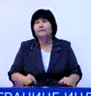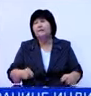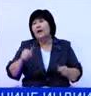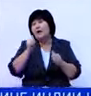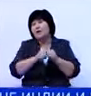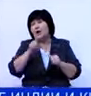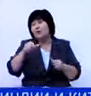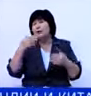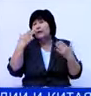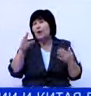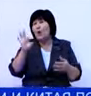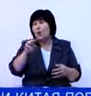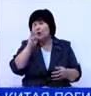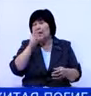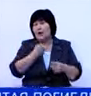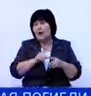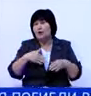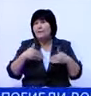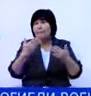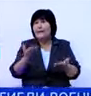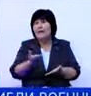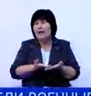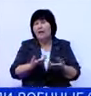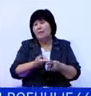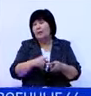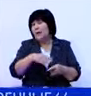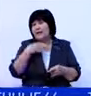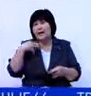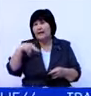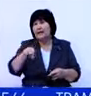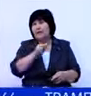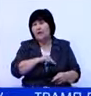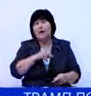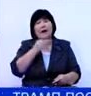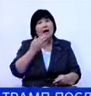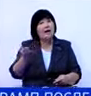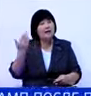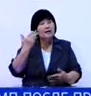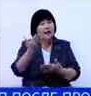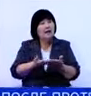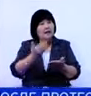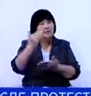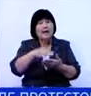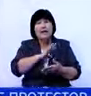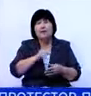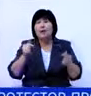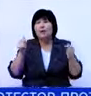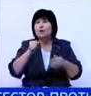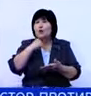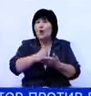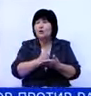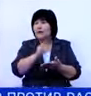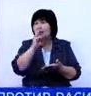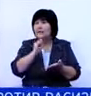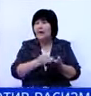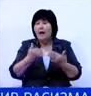Зачастую люди не знают о зарплате, которую мы предлагаем, потому не хотят идти работать. Раньше по данной программе не было точно установленной